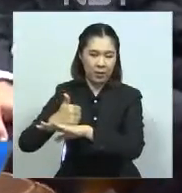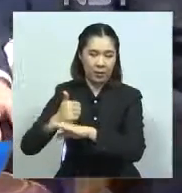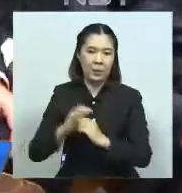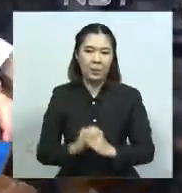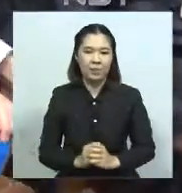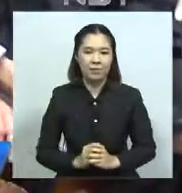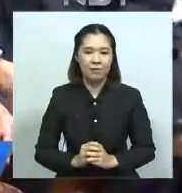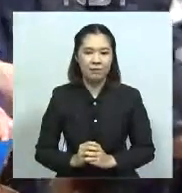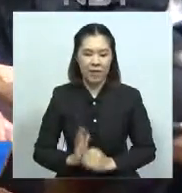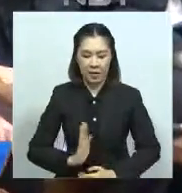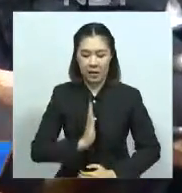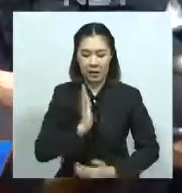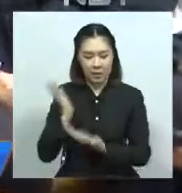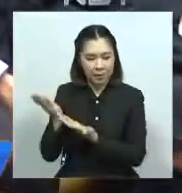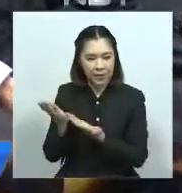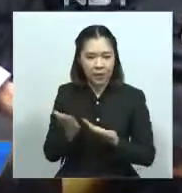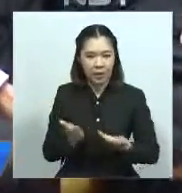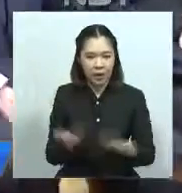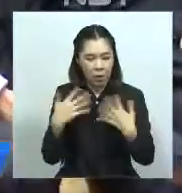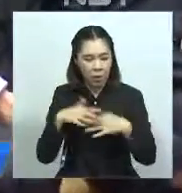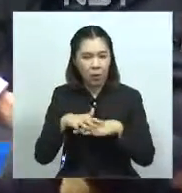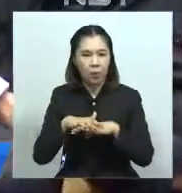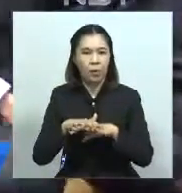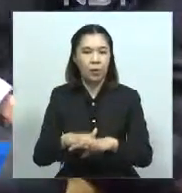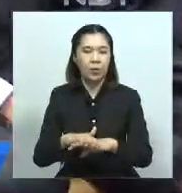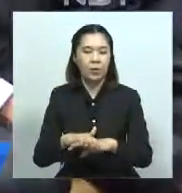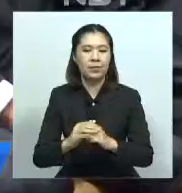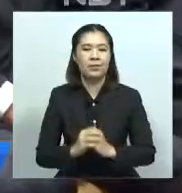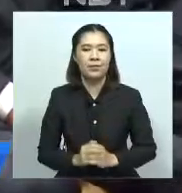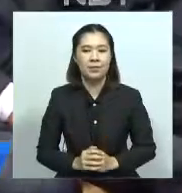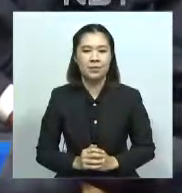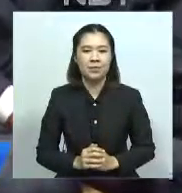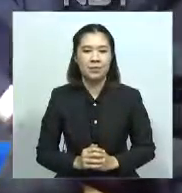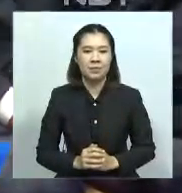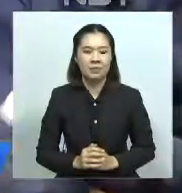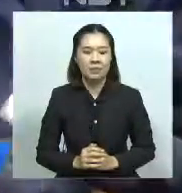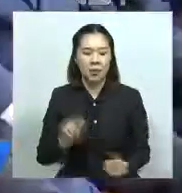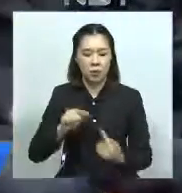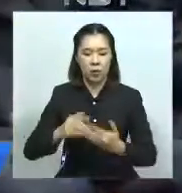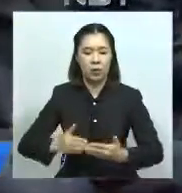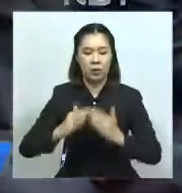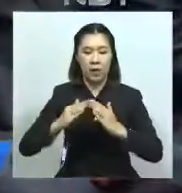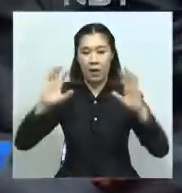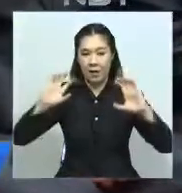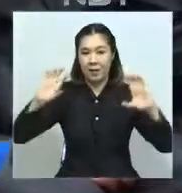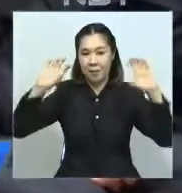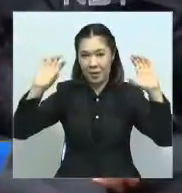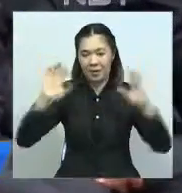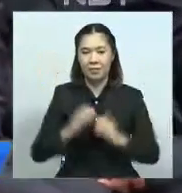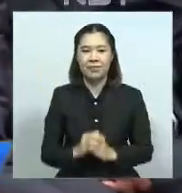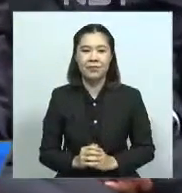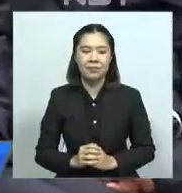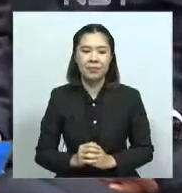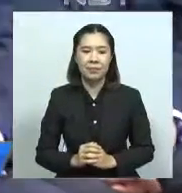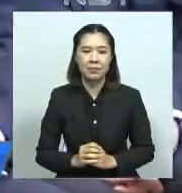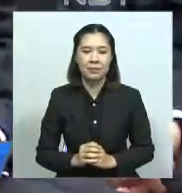ที่ได้ให้เกียรติเชิญพรรคชาติพัฒนานะครับในการที่จะเข้าร่วมรัฐบาลนะครับผมก็อยากจะเรียน